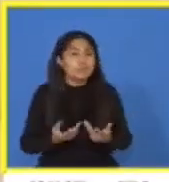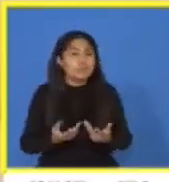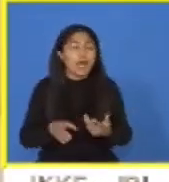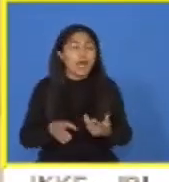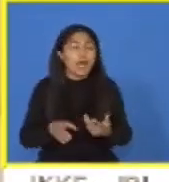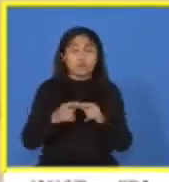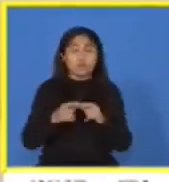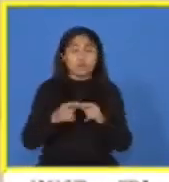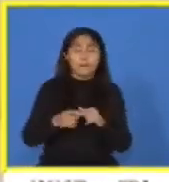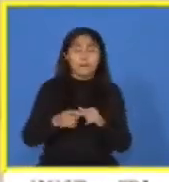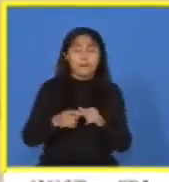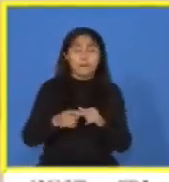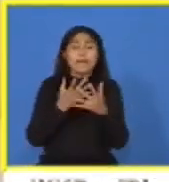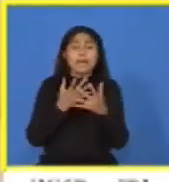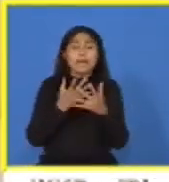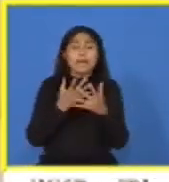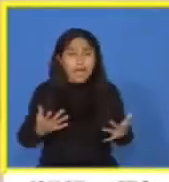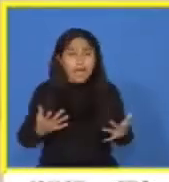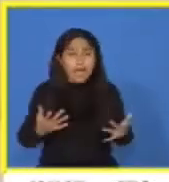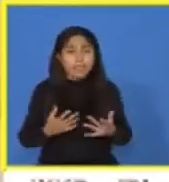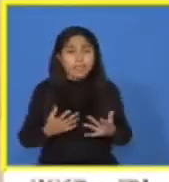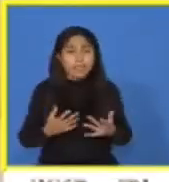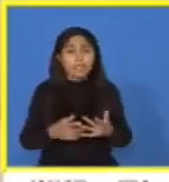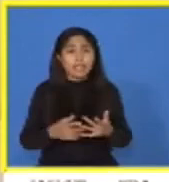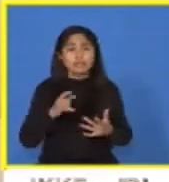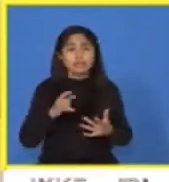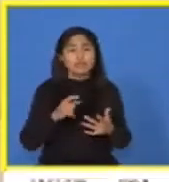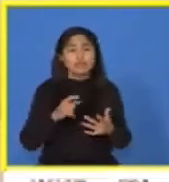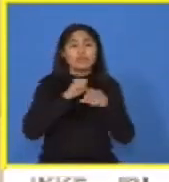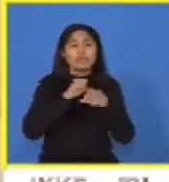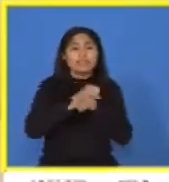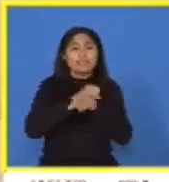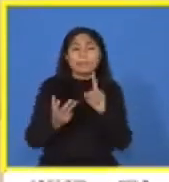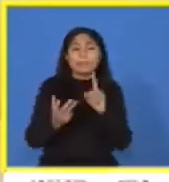ketika masyarakat terpapar virus COVID-19? Ya,